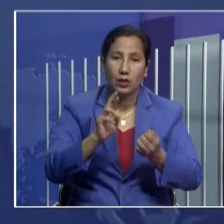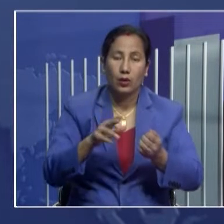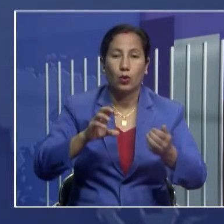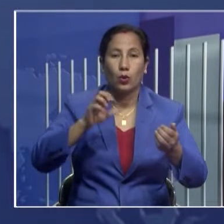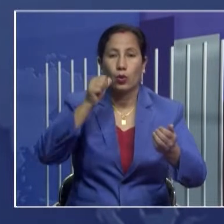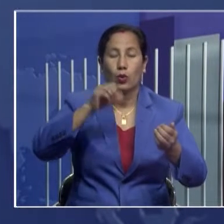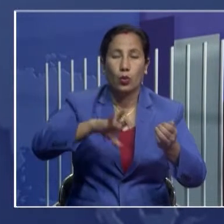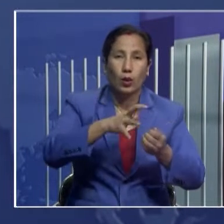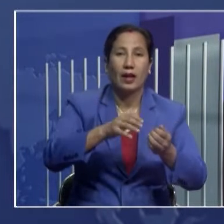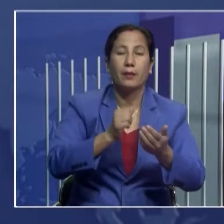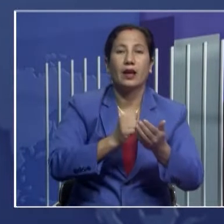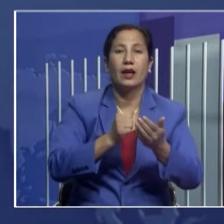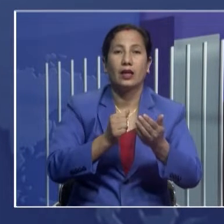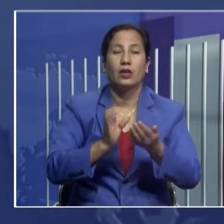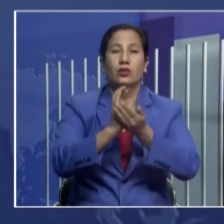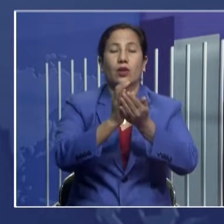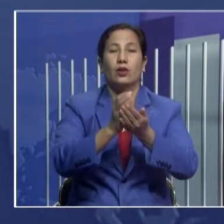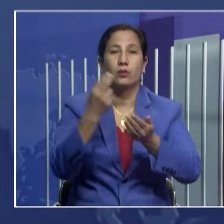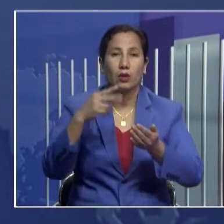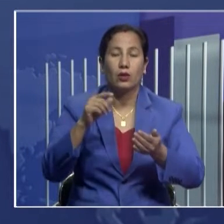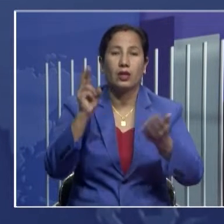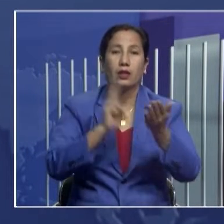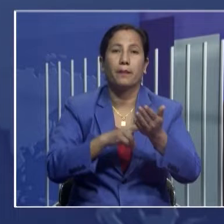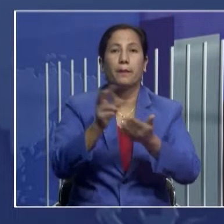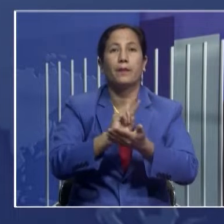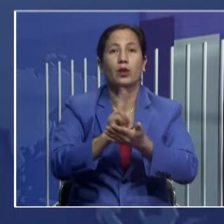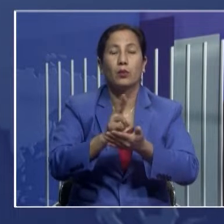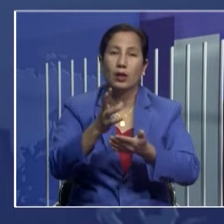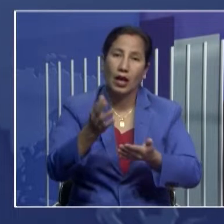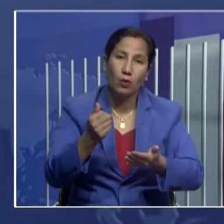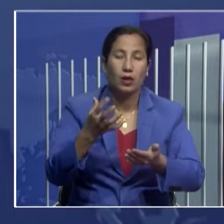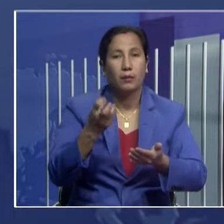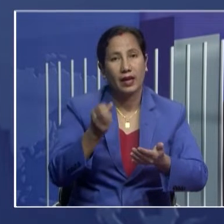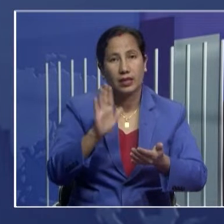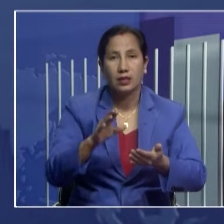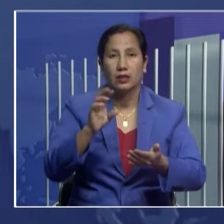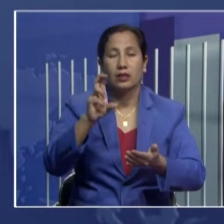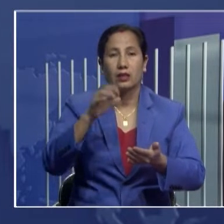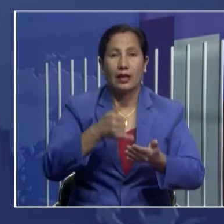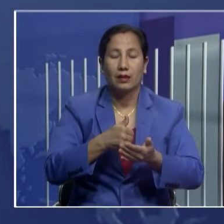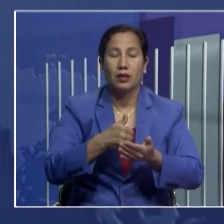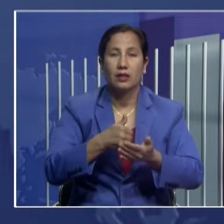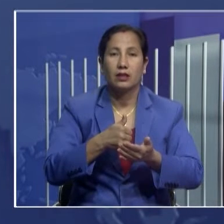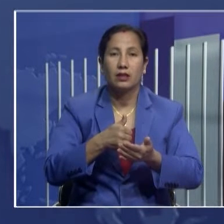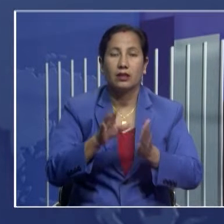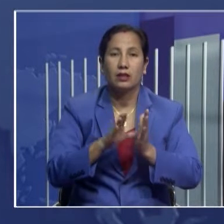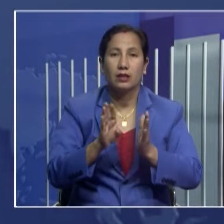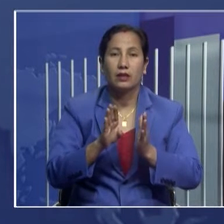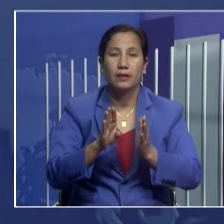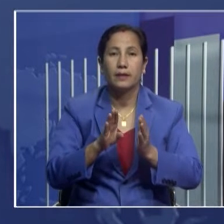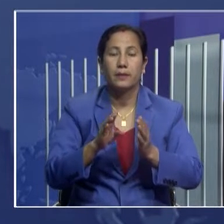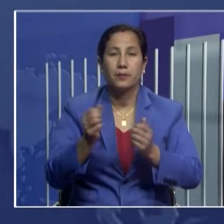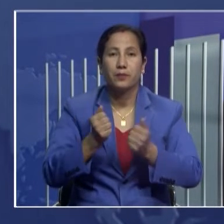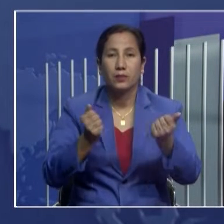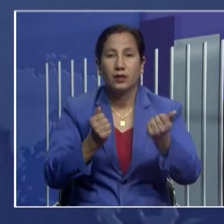उद्धार भइरहेकाले चाहिँ अब थप विवरण आउन बाँकी छ। यो दाङबाट थबाङका लागि यो रिजर्भ गरिएको